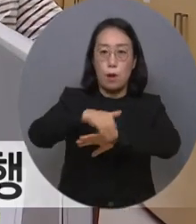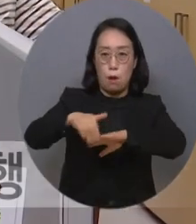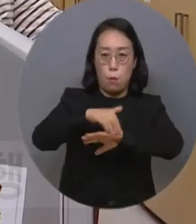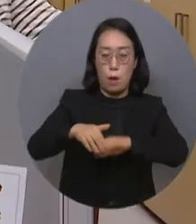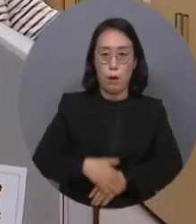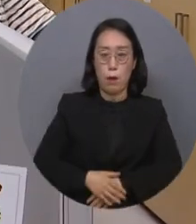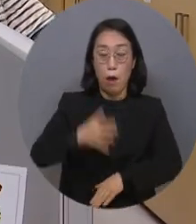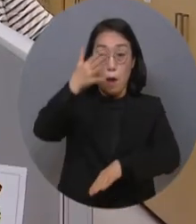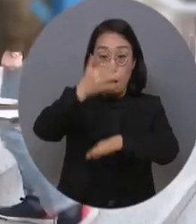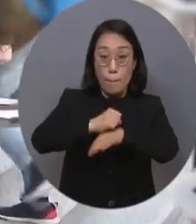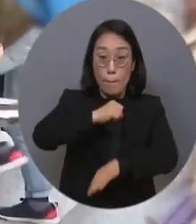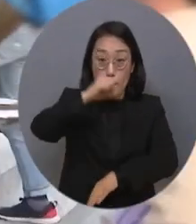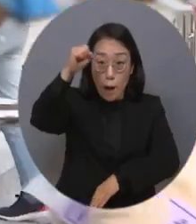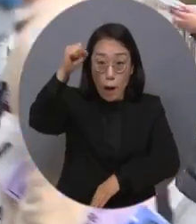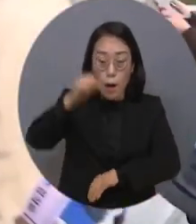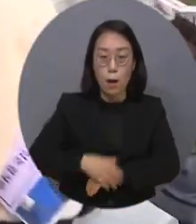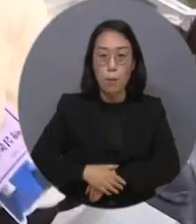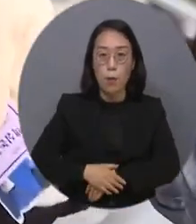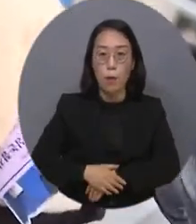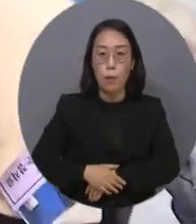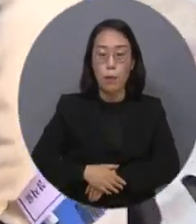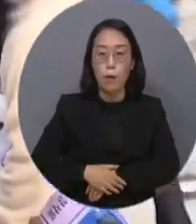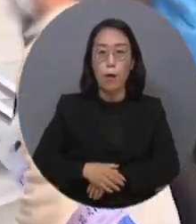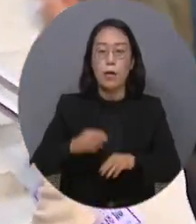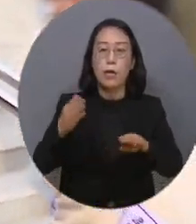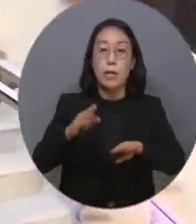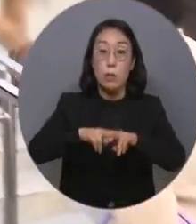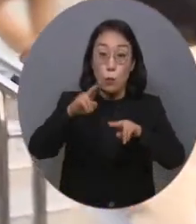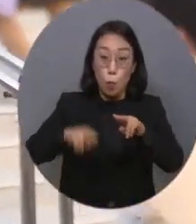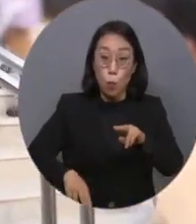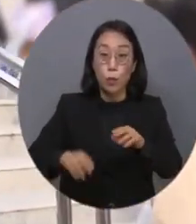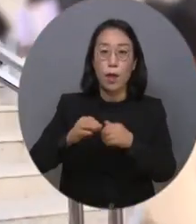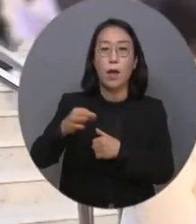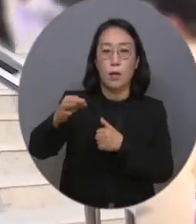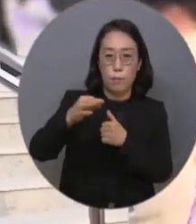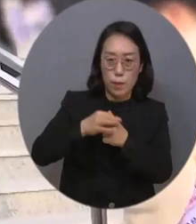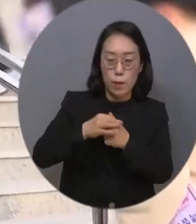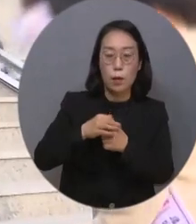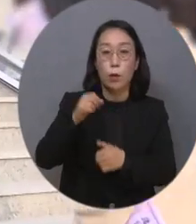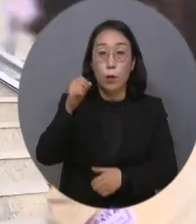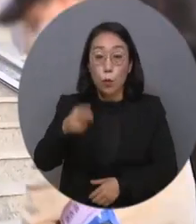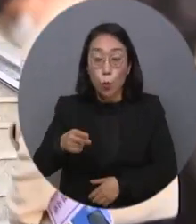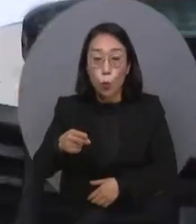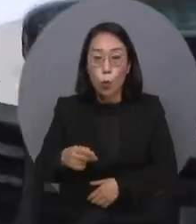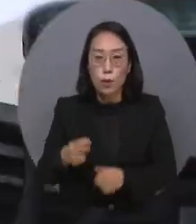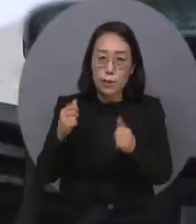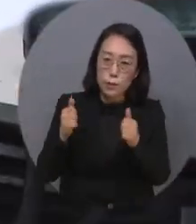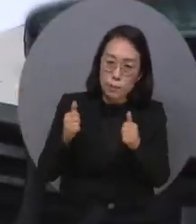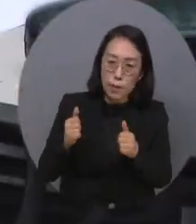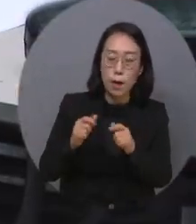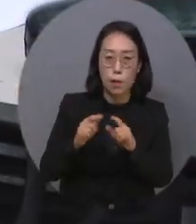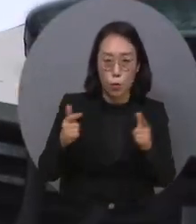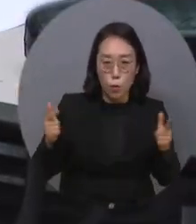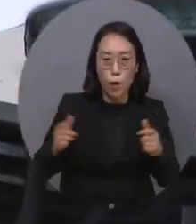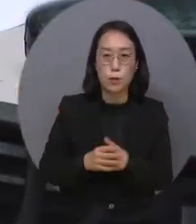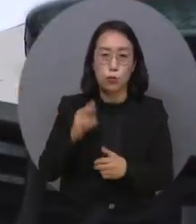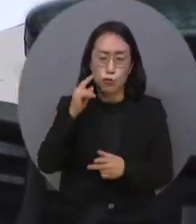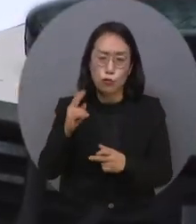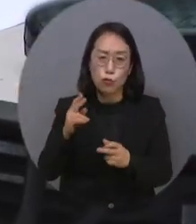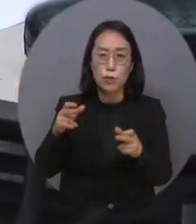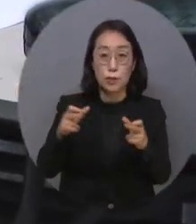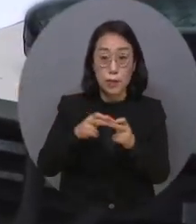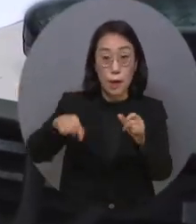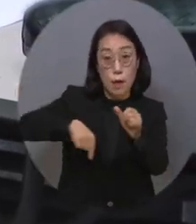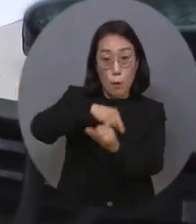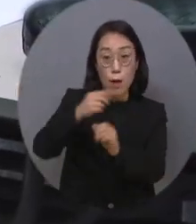최종 합격자는 실업급여지급과 노리직 운영 및 관리 진료비 심사 청구 등 중증장애인 근무에